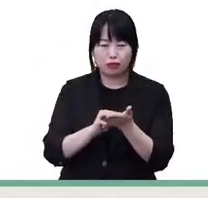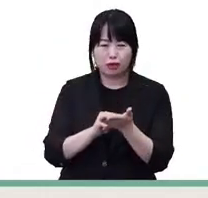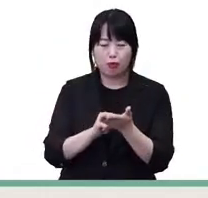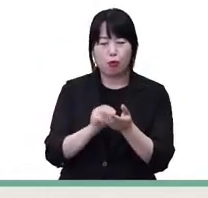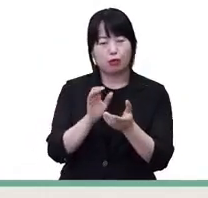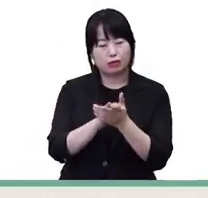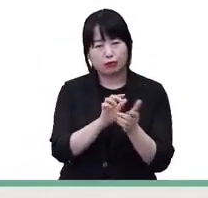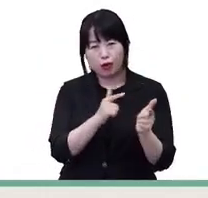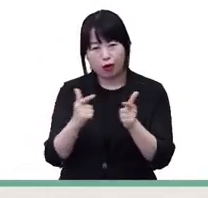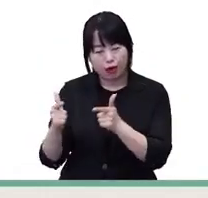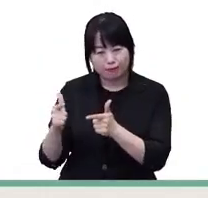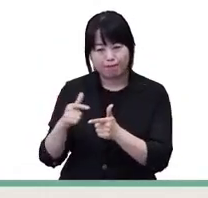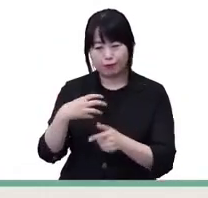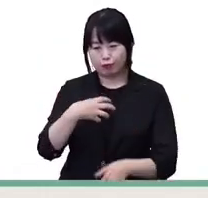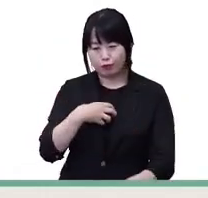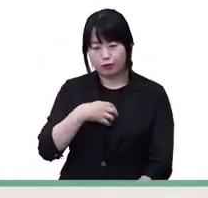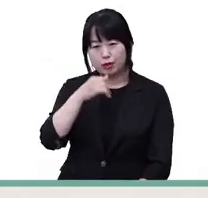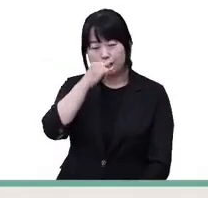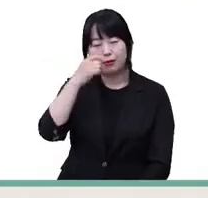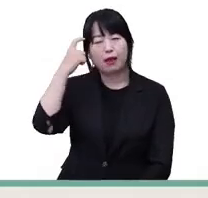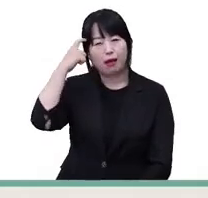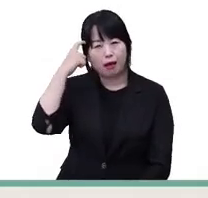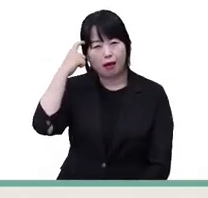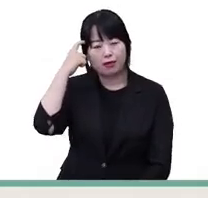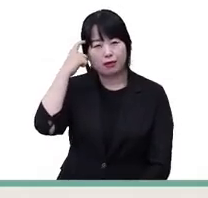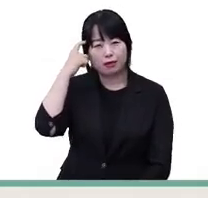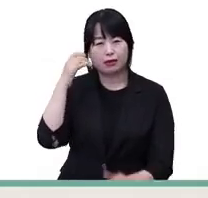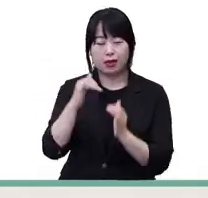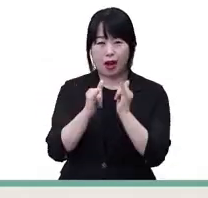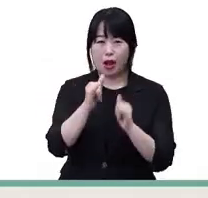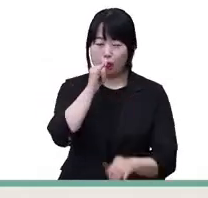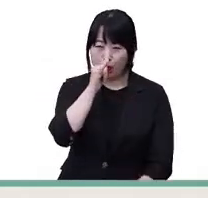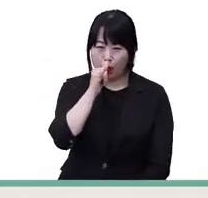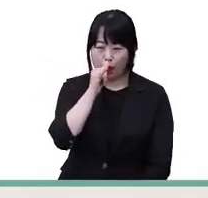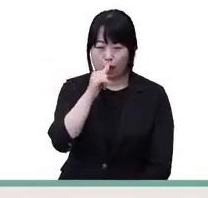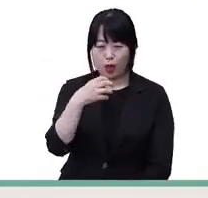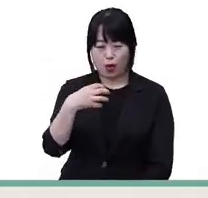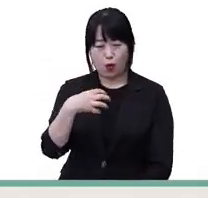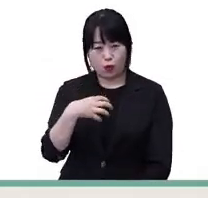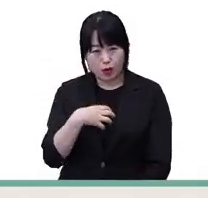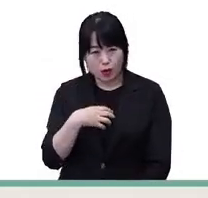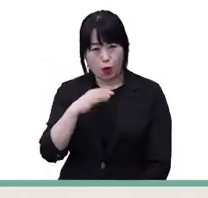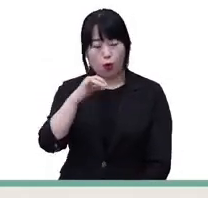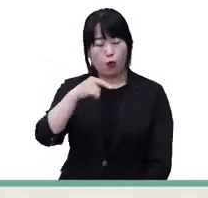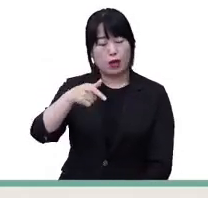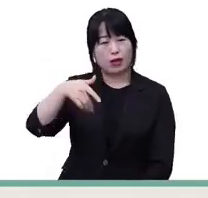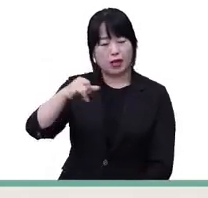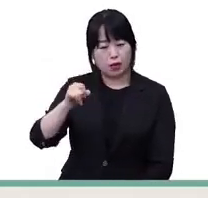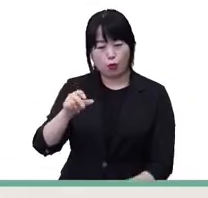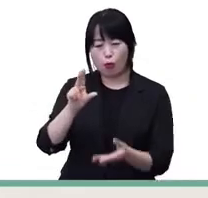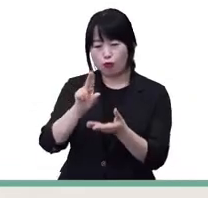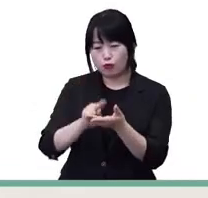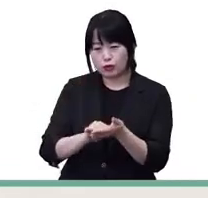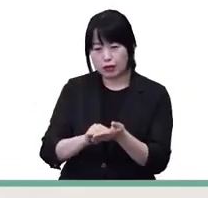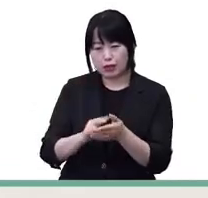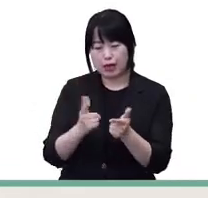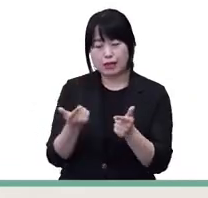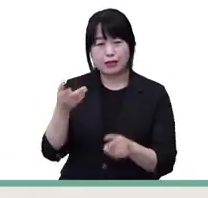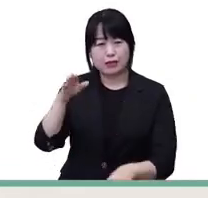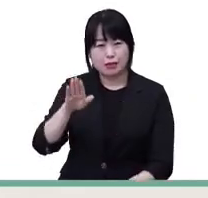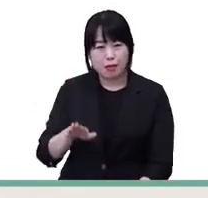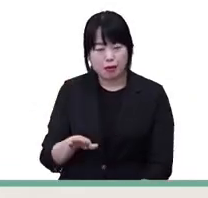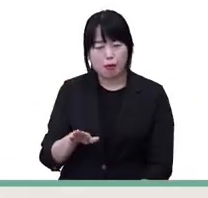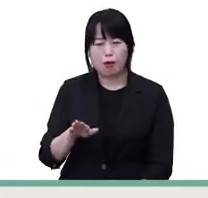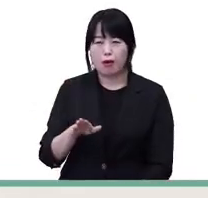위기인 것 같아 라고 느끼시는 부모도 있고요. 위기와 문제는 아니지만 뭔가 우리 아이가 호소하고 있는 걸